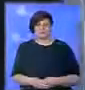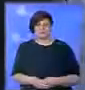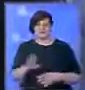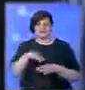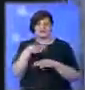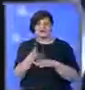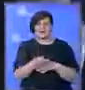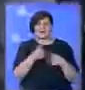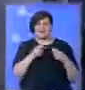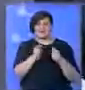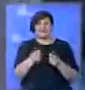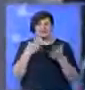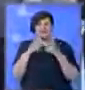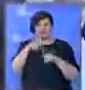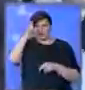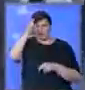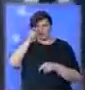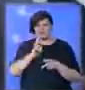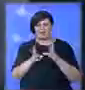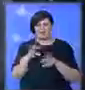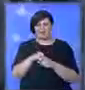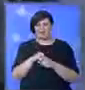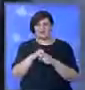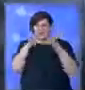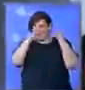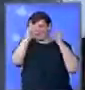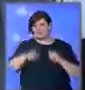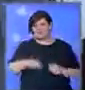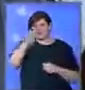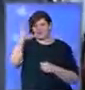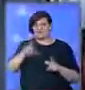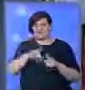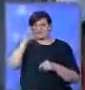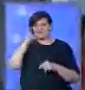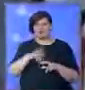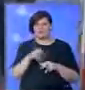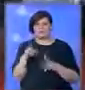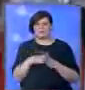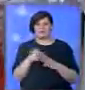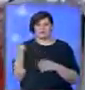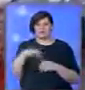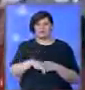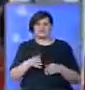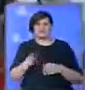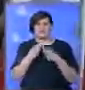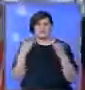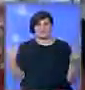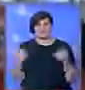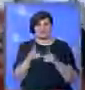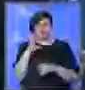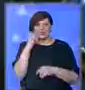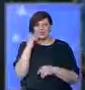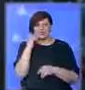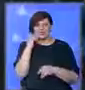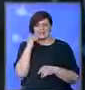Nakon donatorske konferencije u Beogradu na kojoj je učestvovao, ambasador Italije u Beogradu Giuseppe Manzo došao je na poljoprivredni sajam u Novi